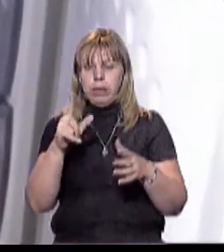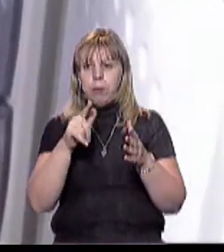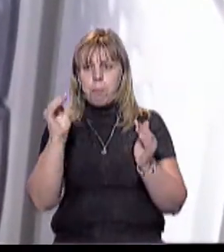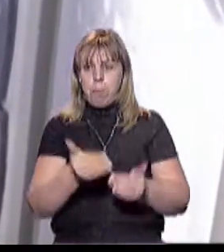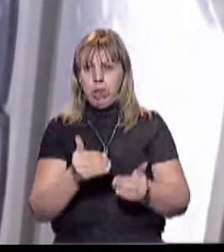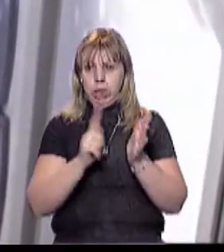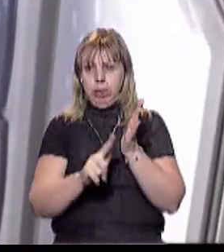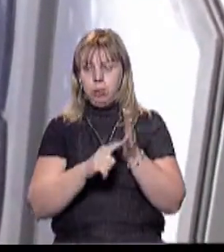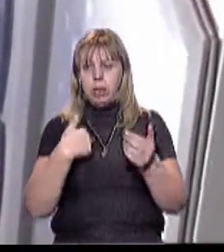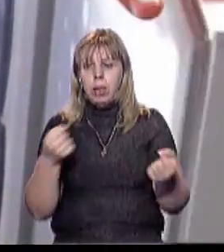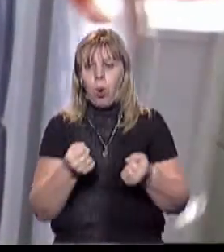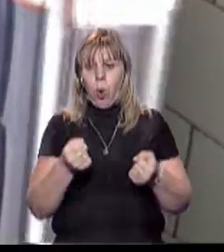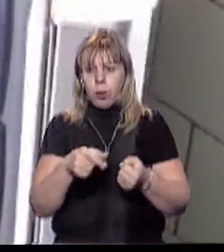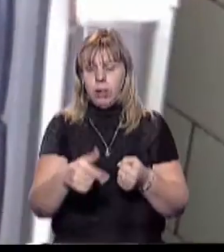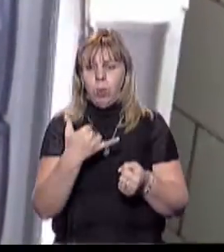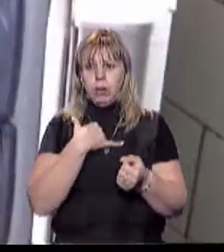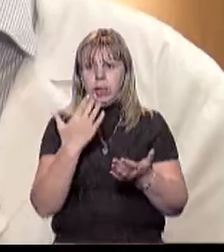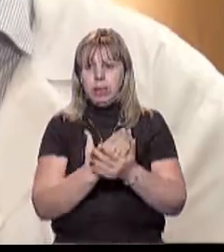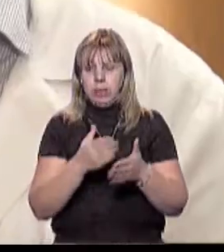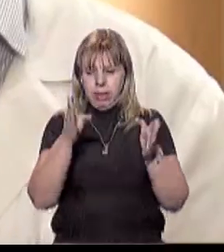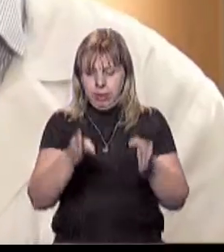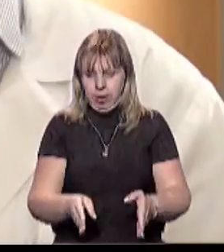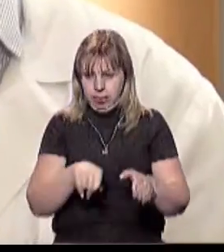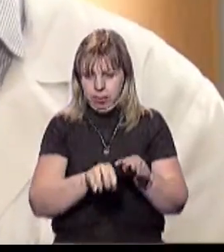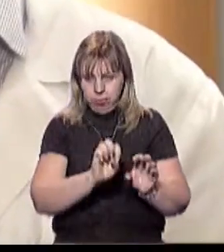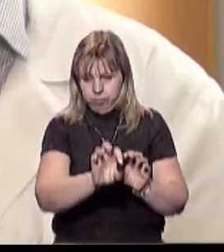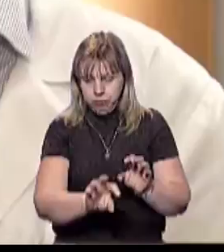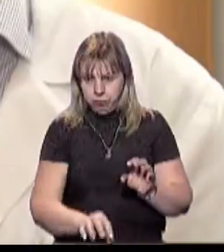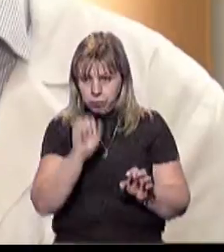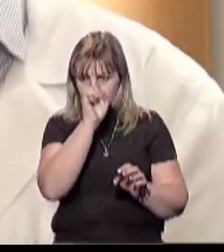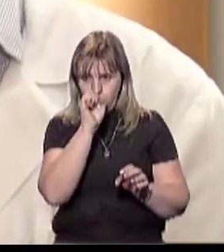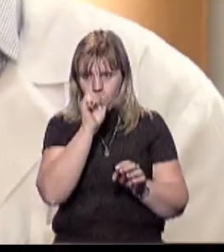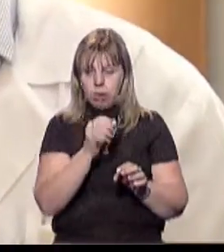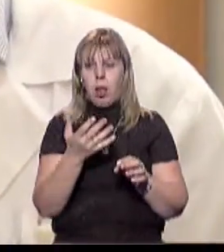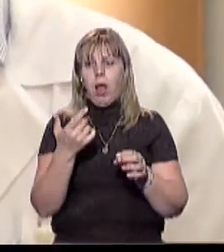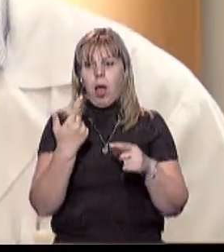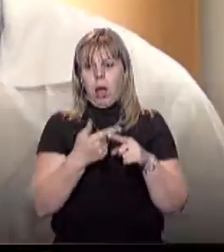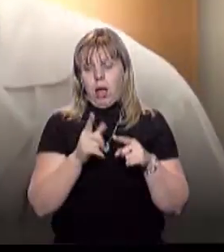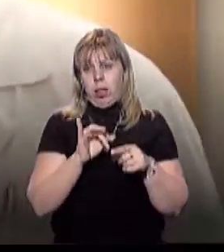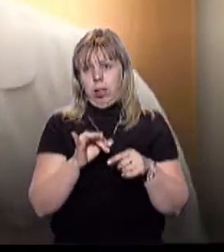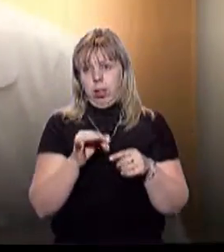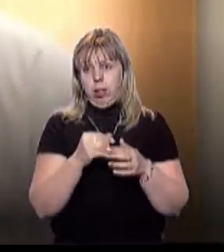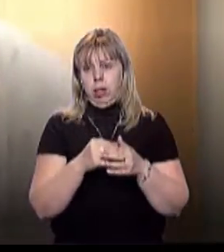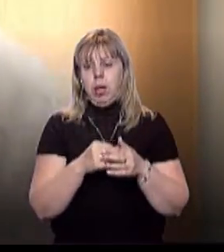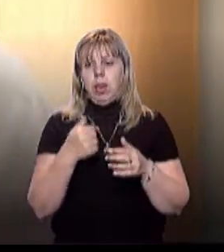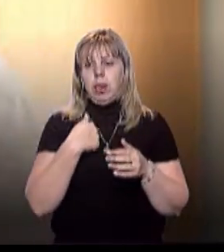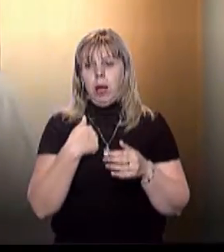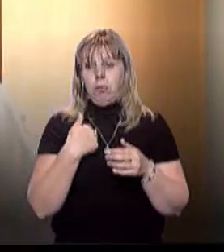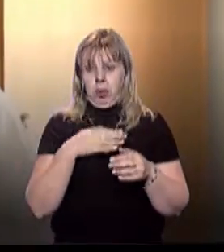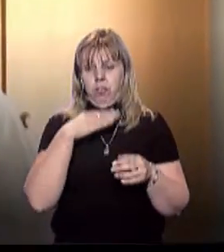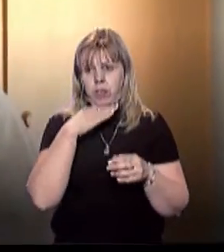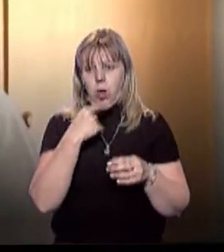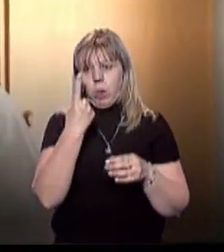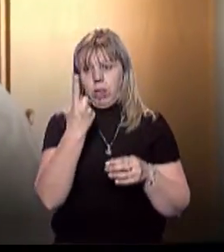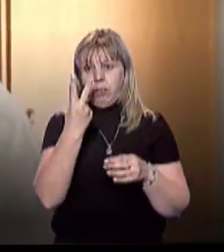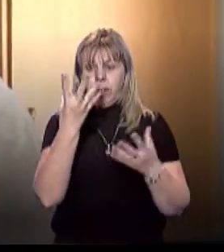є холодильник, у нас є секції, де вони зберігаються в морозилці. Відповідно, нам достатньо